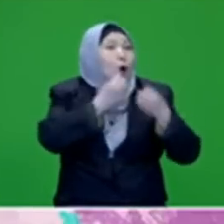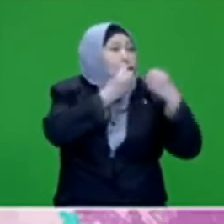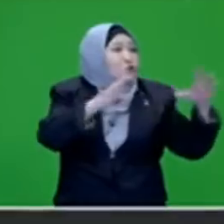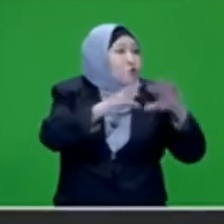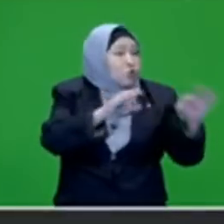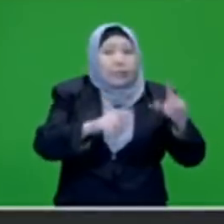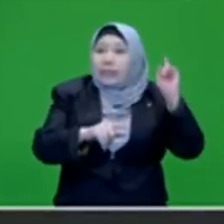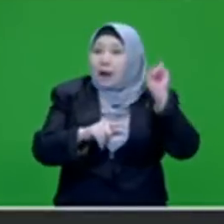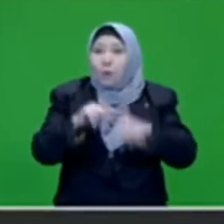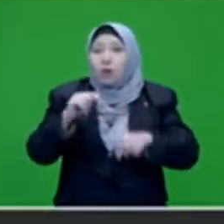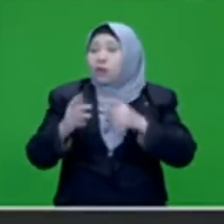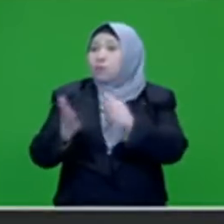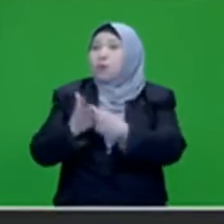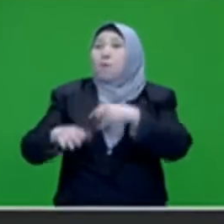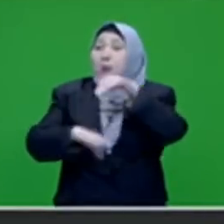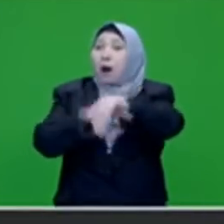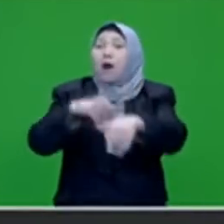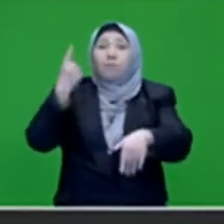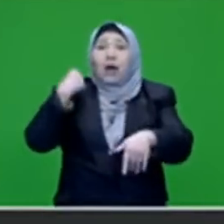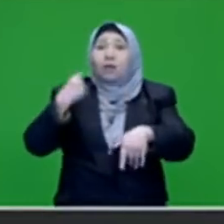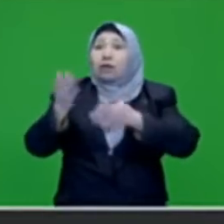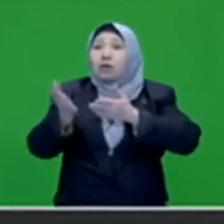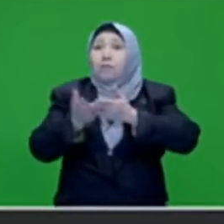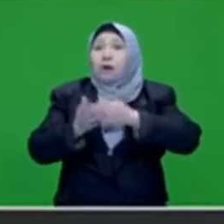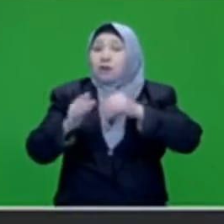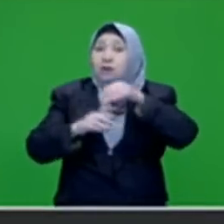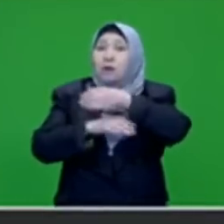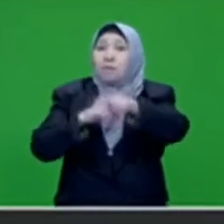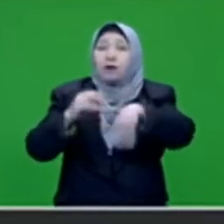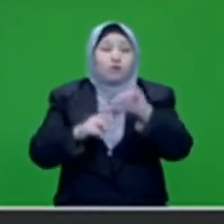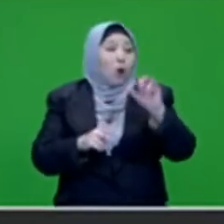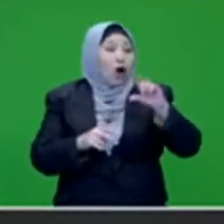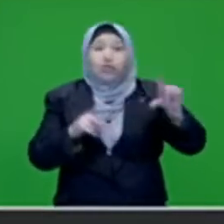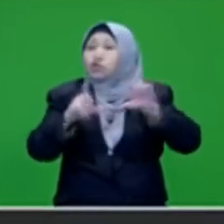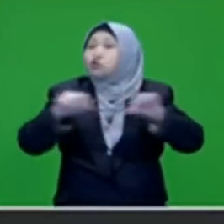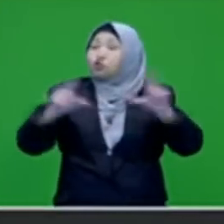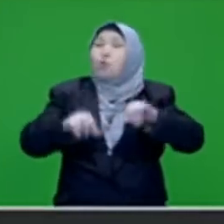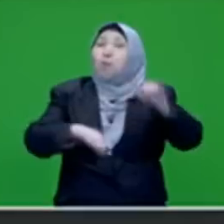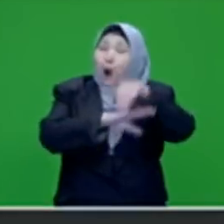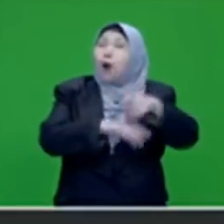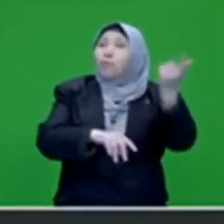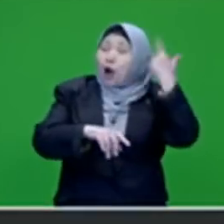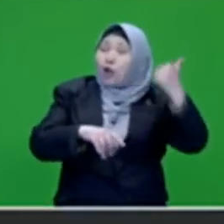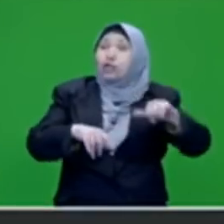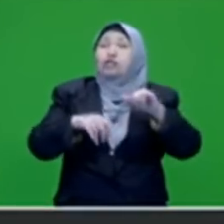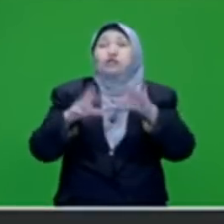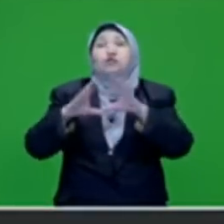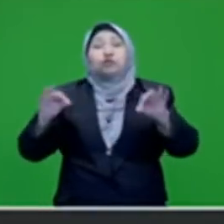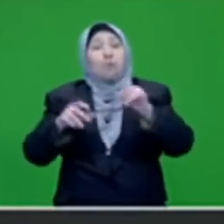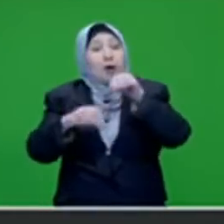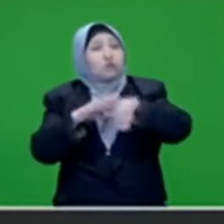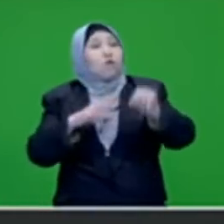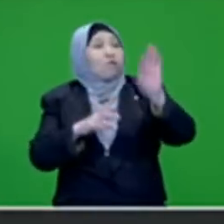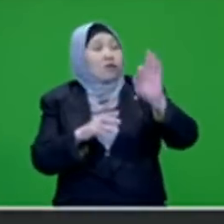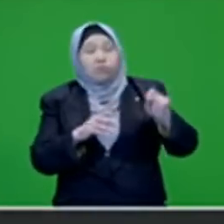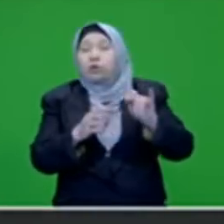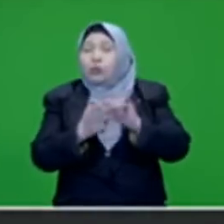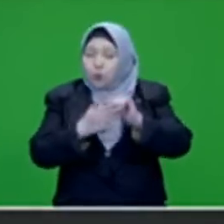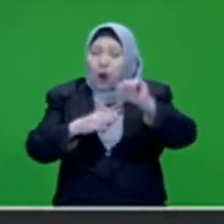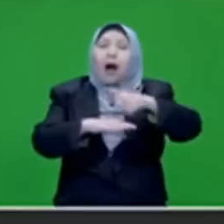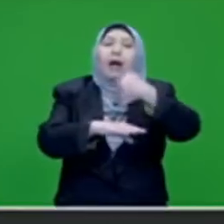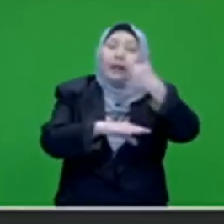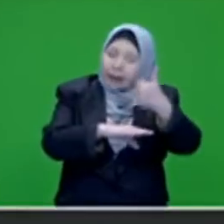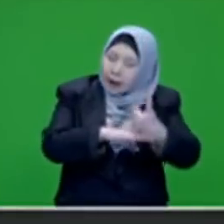You tak boleh tiba-tiba malam tadi mimpi masuk Facebook, masuk IG kan, cerita buat live, tak boleh. Jadi itu adabnya doktor